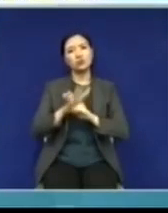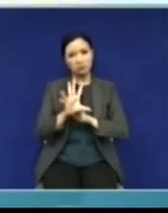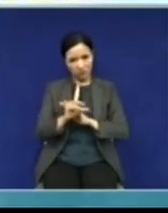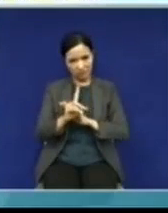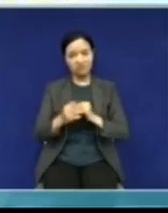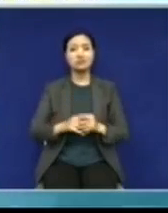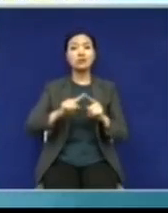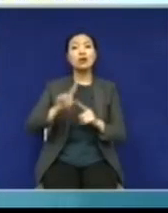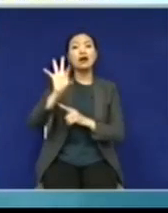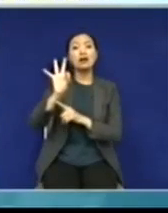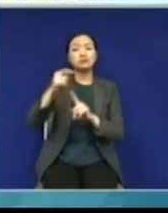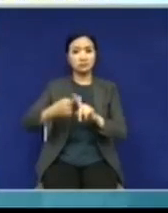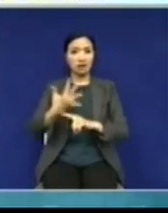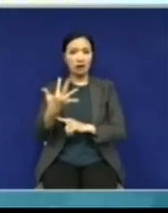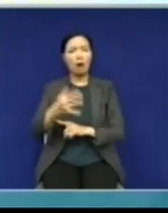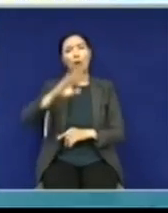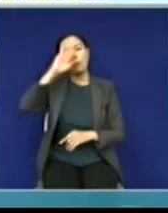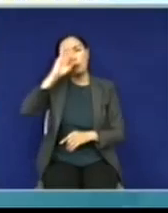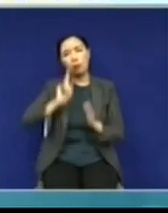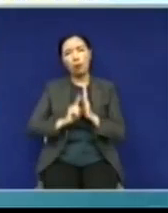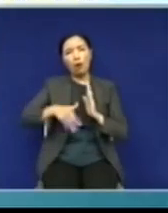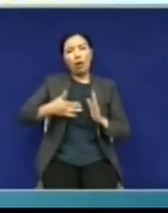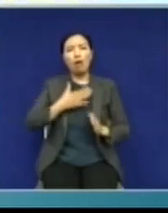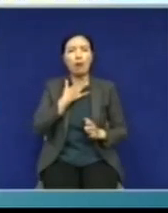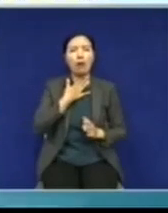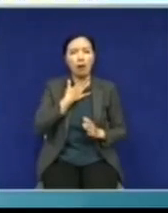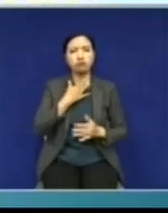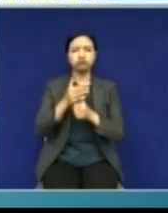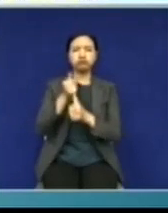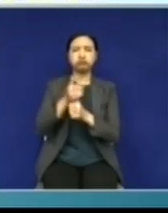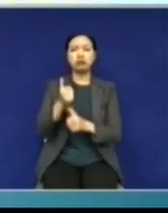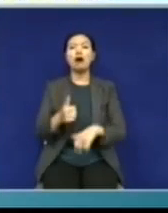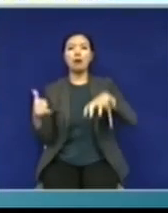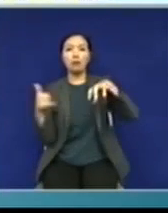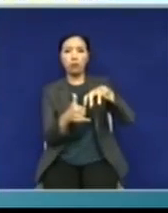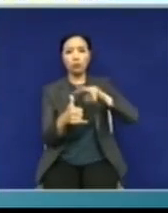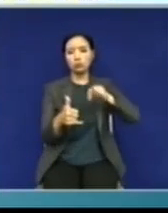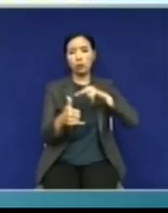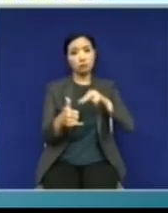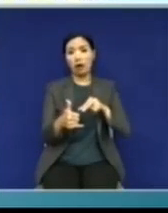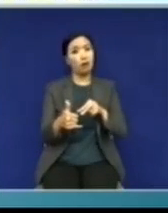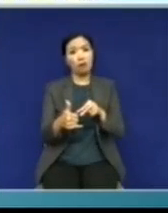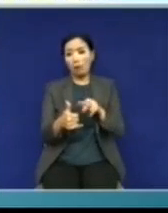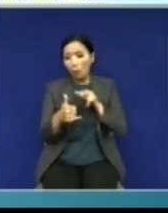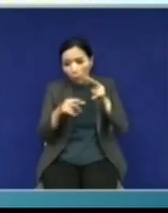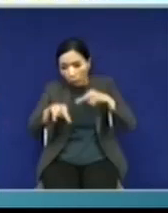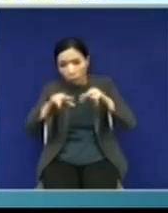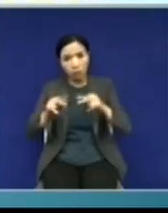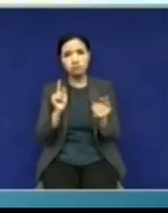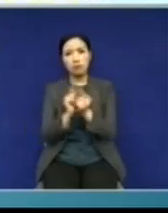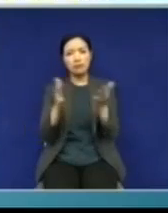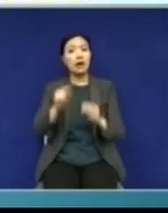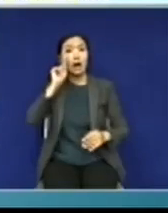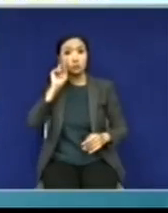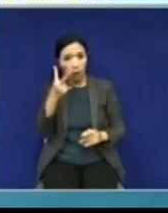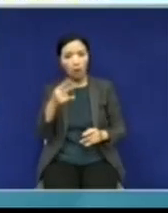ในวันที่9พฤษภาคมมีอาการไข้ไอและท้องเสียพร้อมเข้ารับการตรวจเชื้อแต่ไม่พบเชื้อและตรวจหาเชื้อครั้งที่2นะ